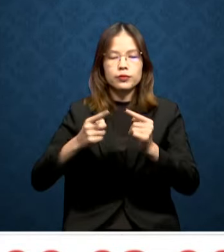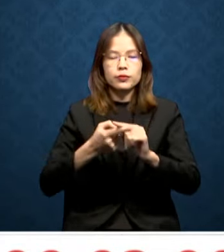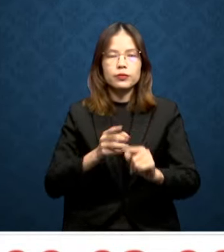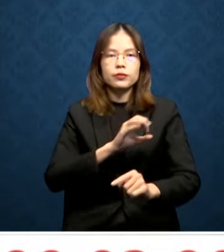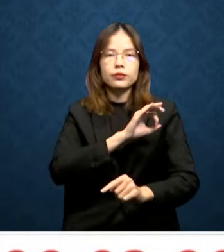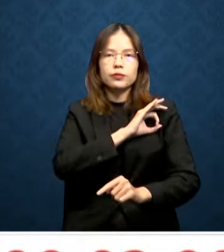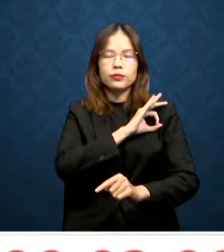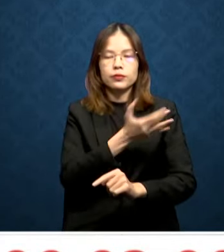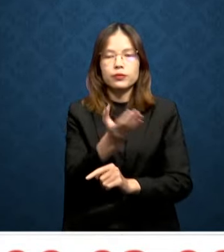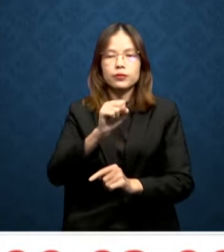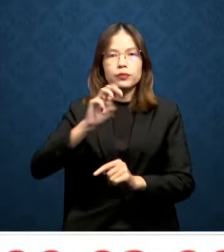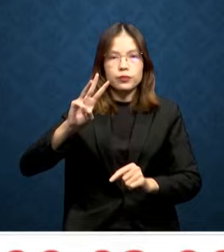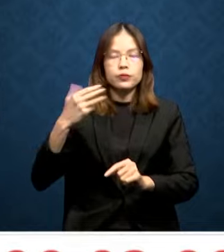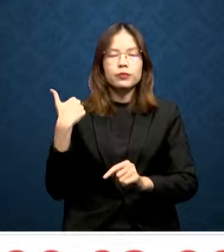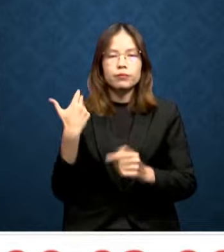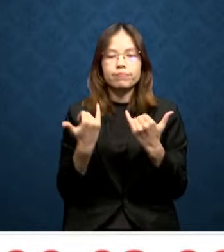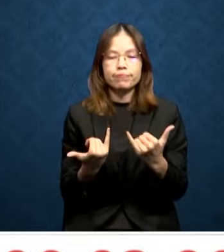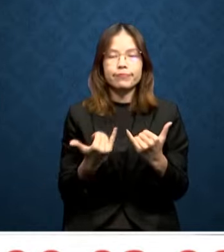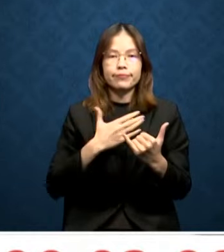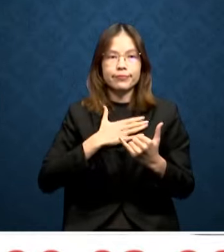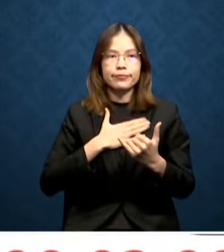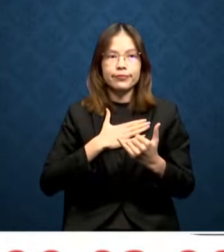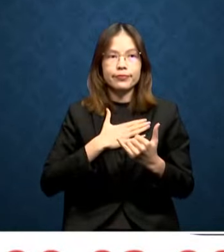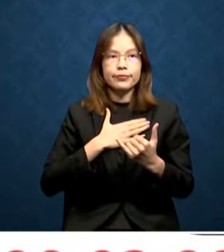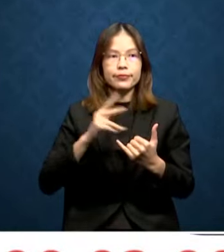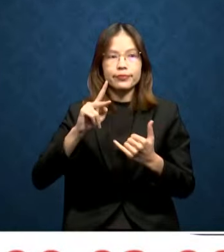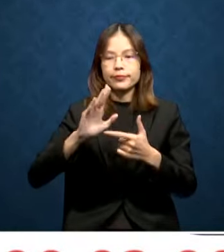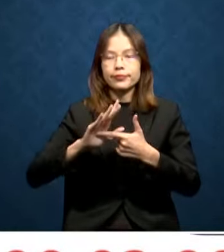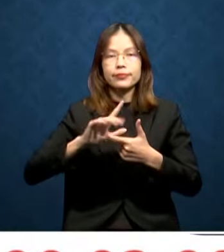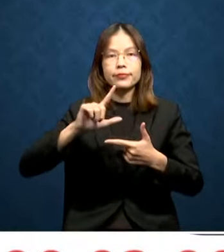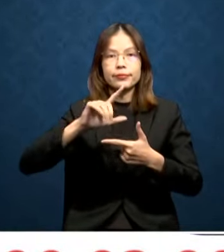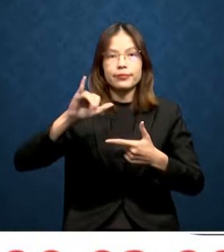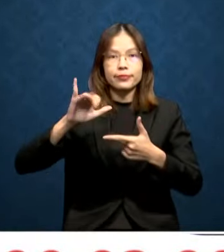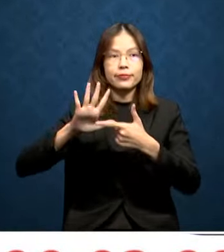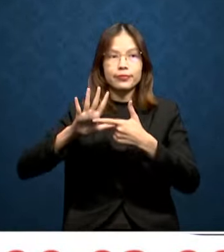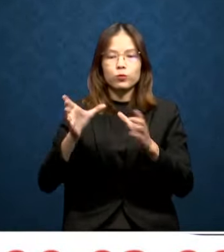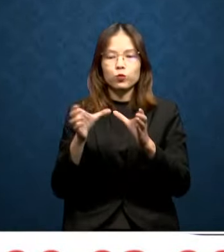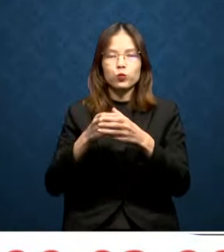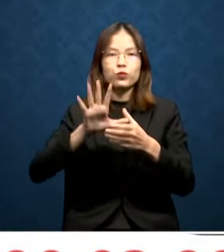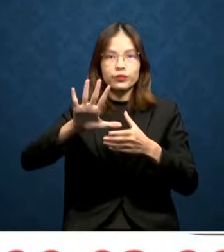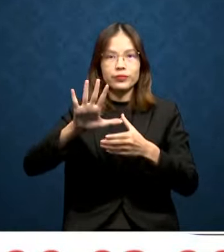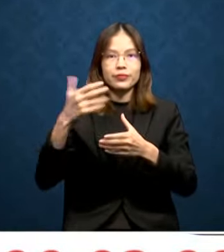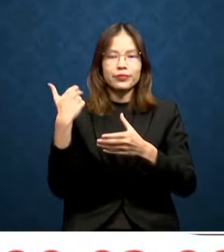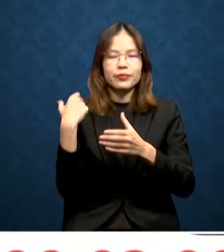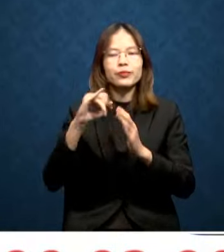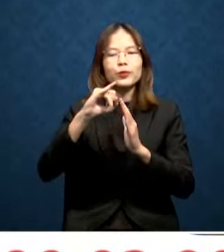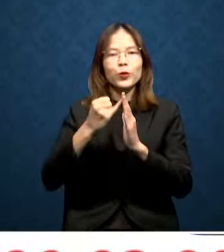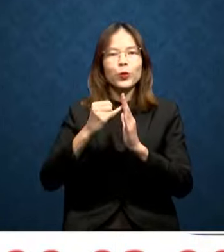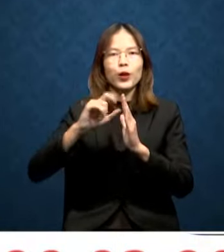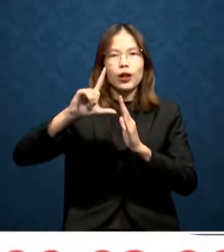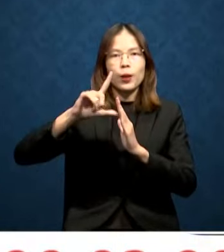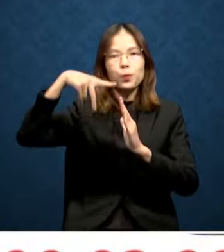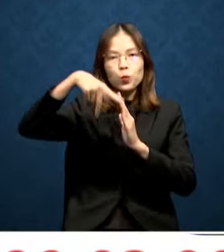ที่น่ารักทุกท่านวันนี้ดิฉันกัลยาใหย่ประสานจากกลุ่ม 5จังหวัดลำพูนนะคะจะมาพูด